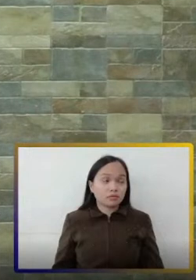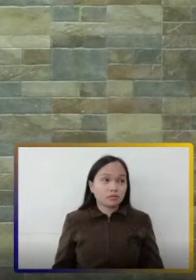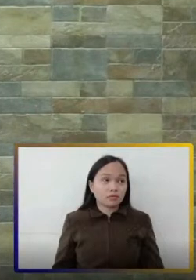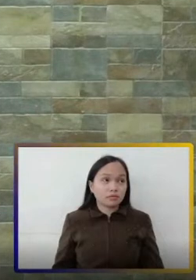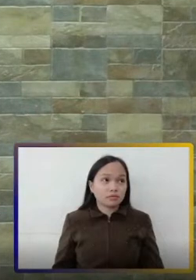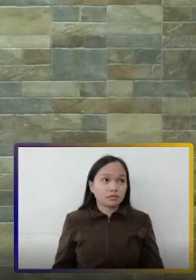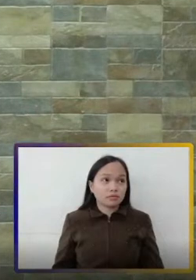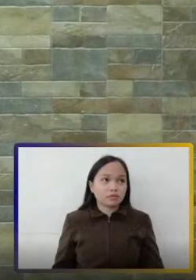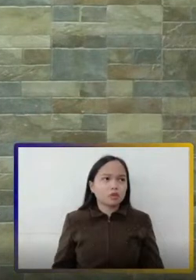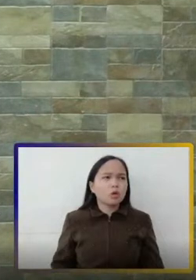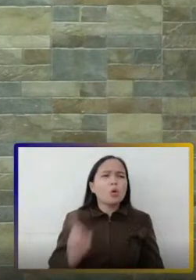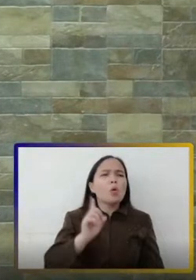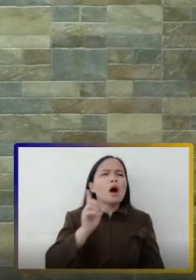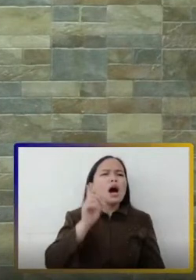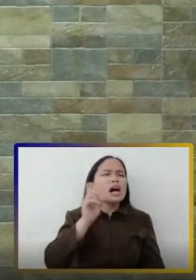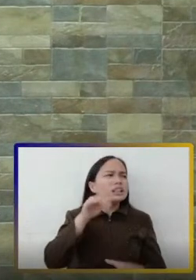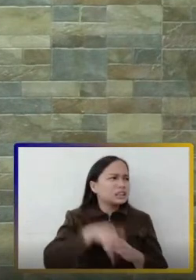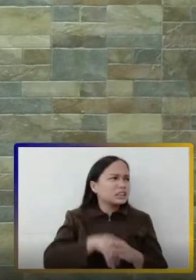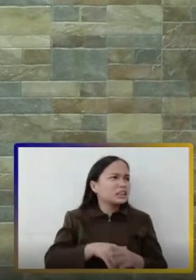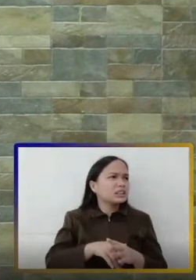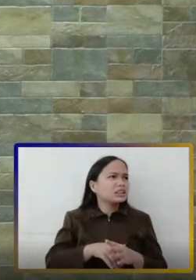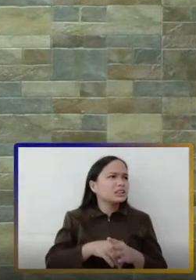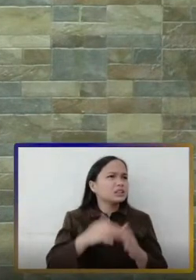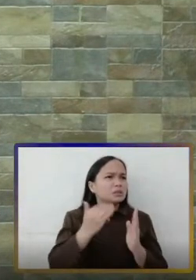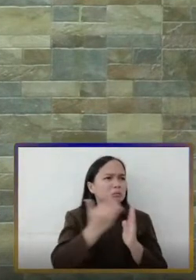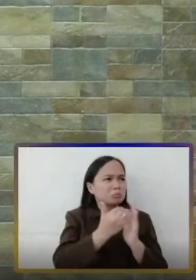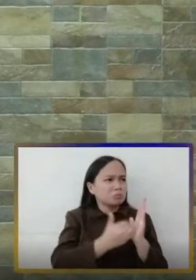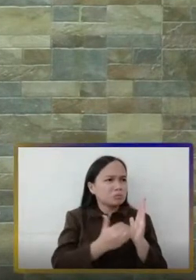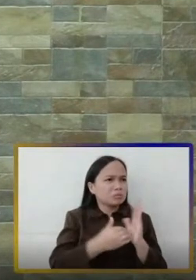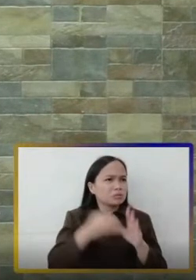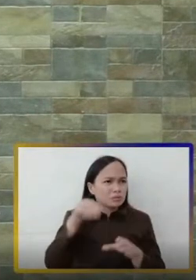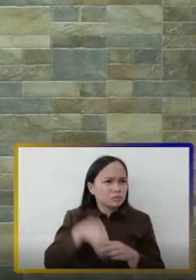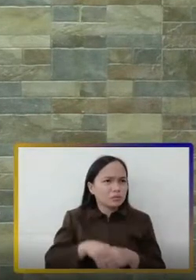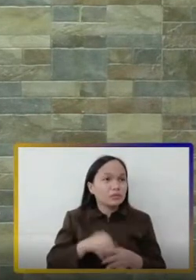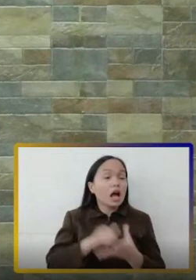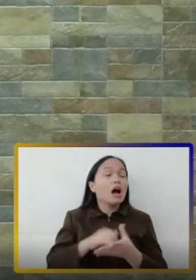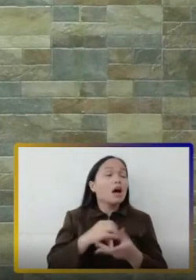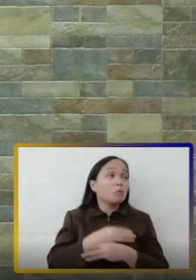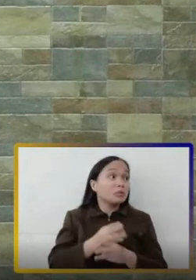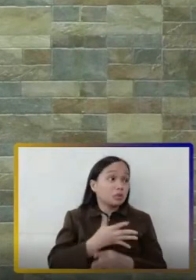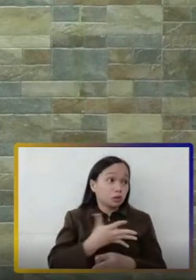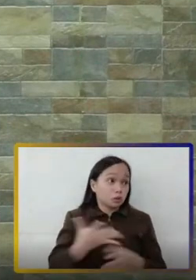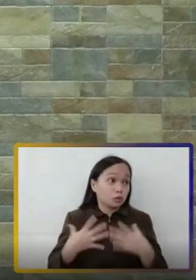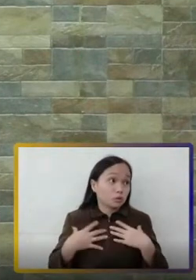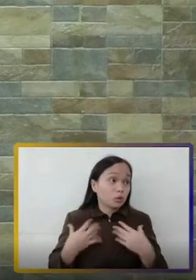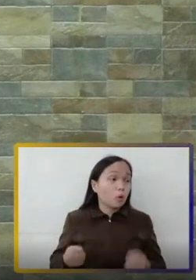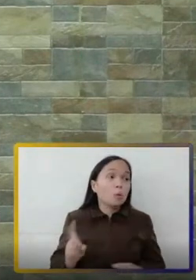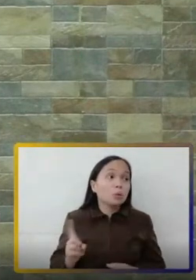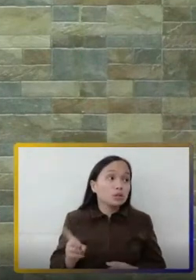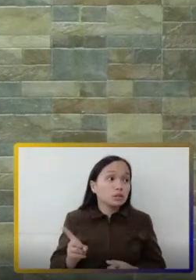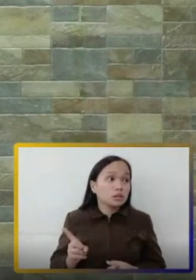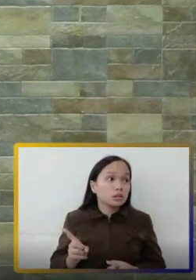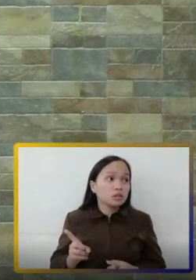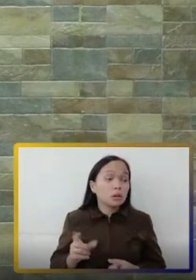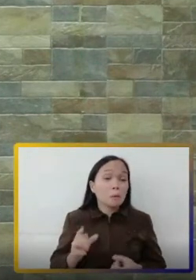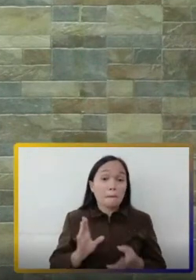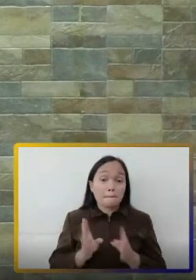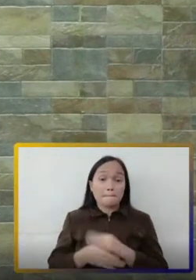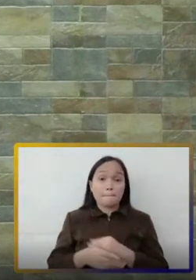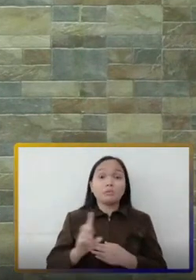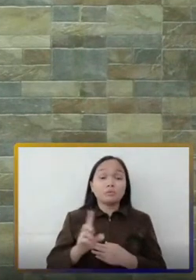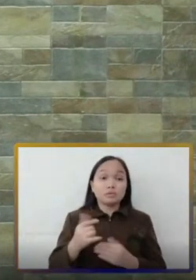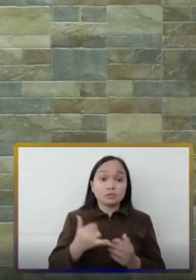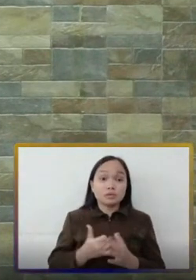Anong nasa loob nito, kapatid? Anong nilalaman yan na pwede magpapalakas sa iyo? Be honest. Yung ba'y talaga